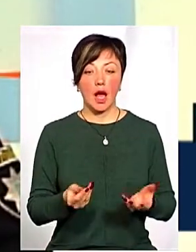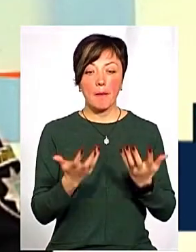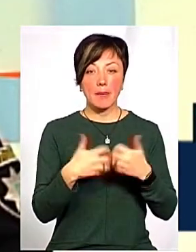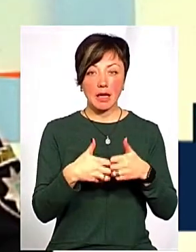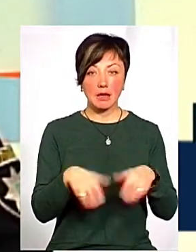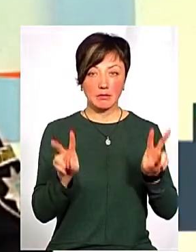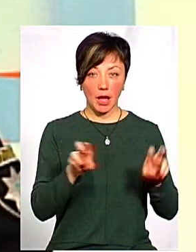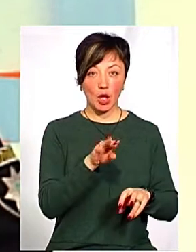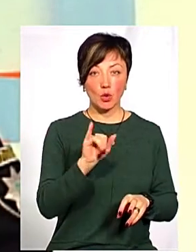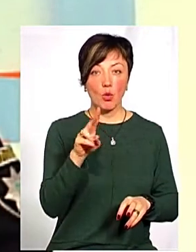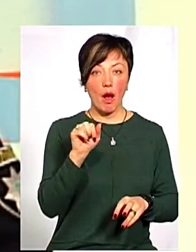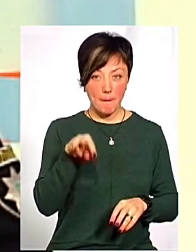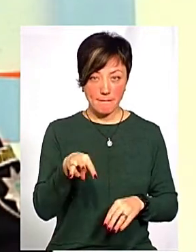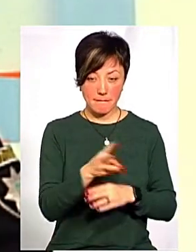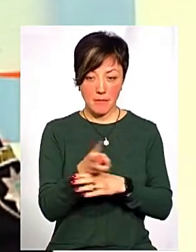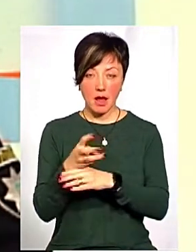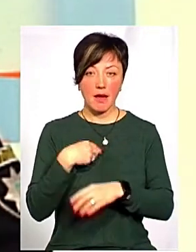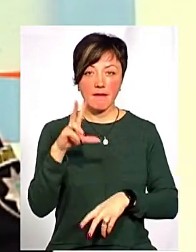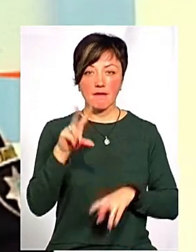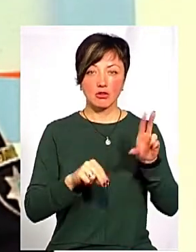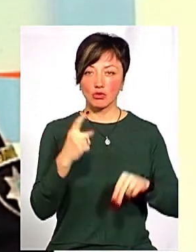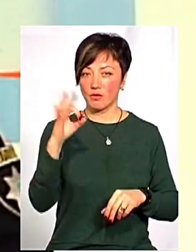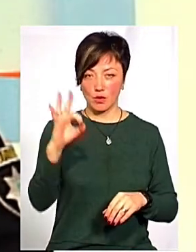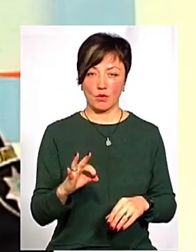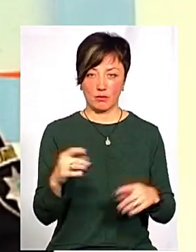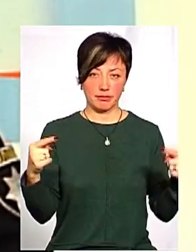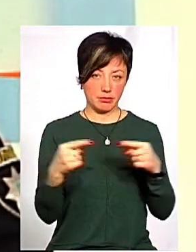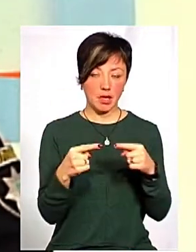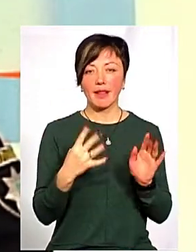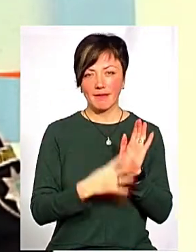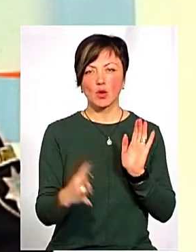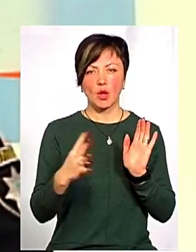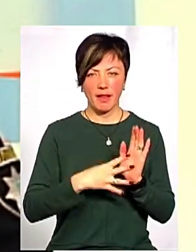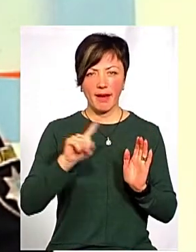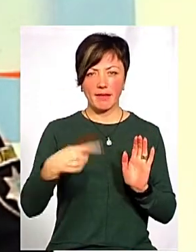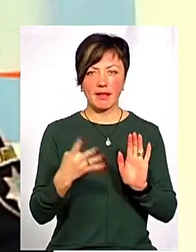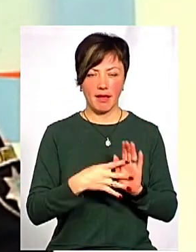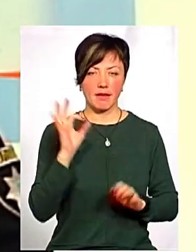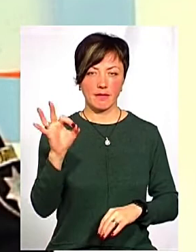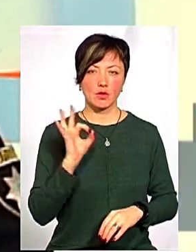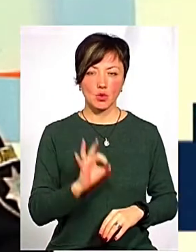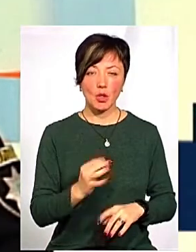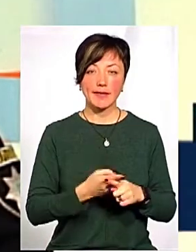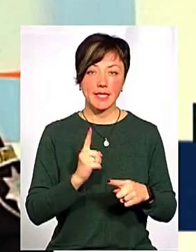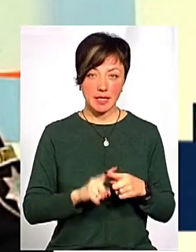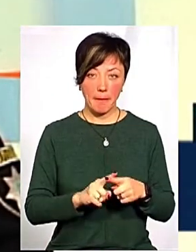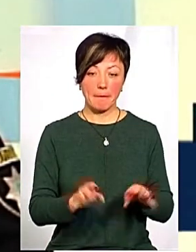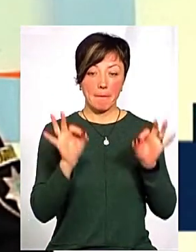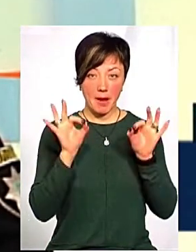прилад рукам – це, я вважаю, 100%. Ну, нехай там 99,9% –